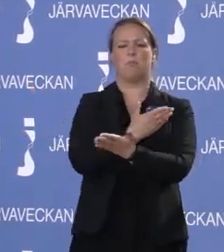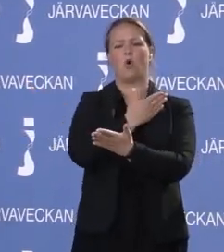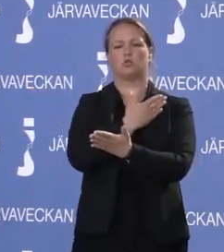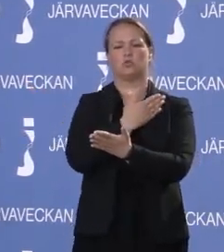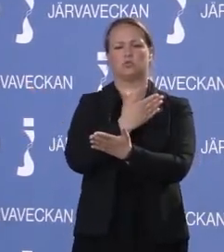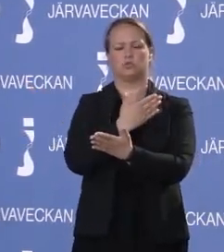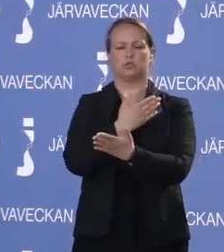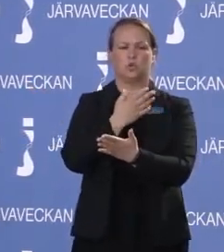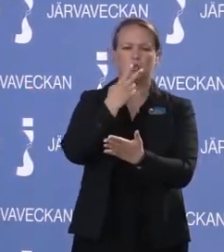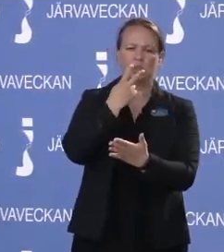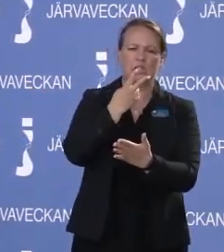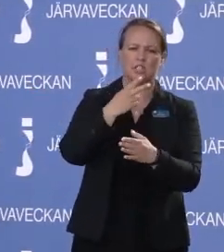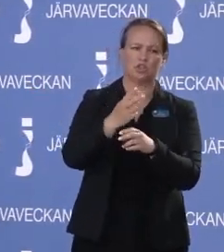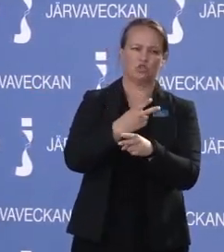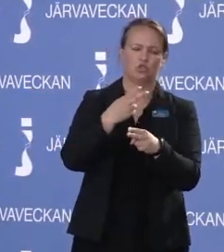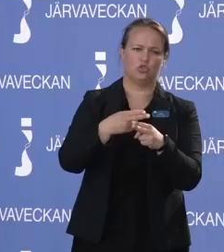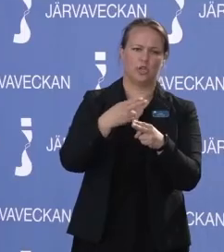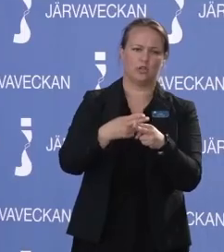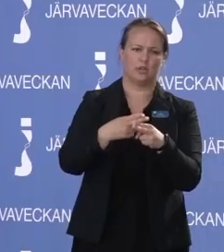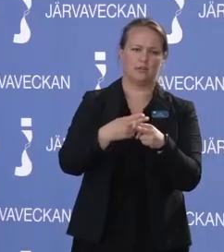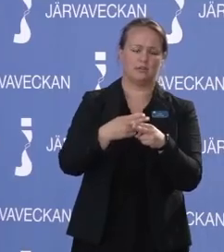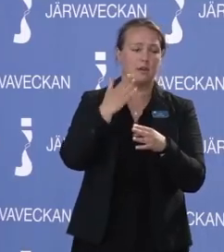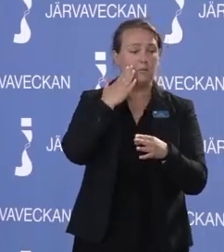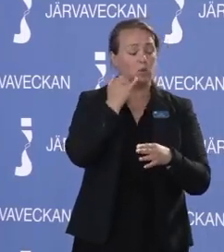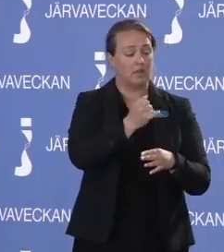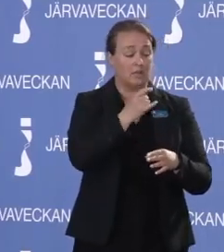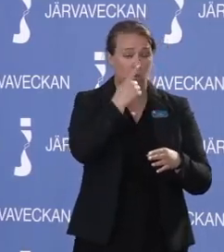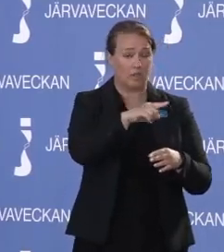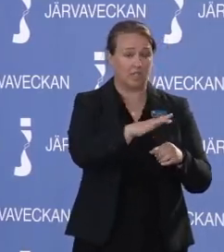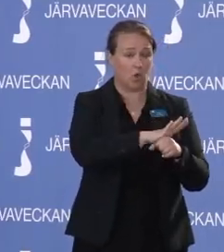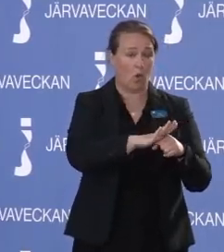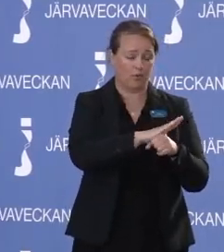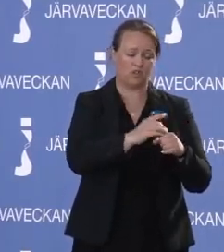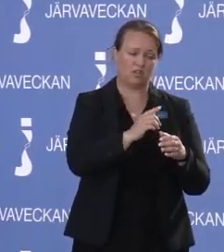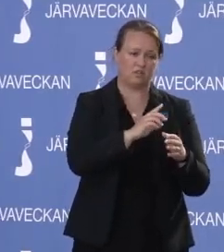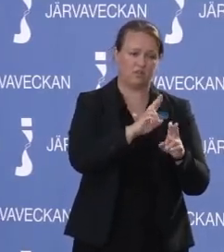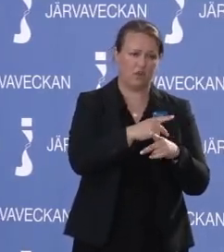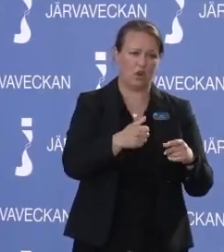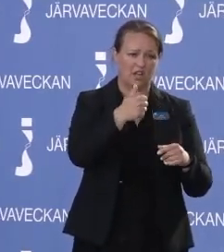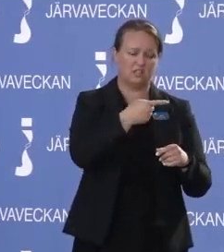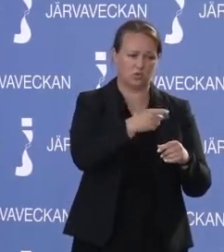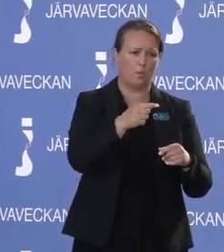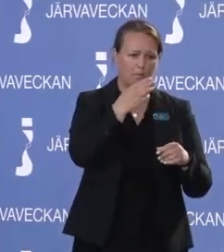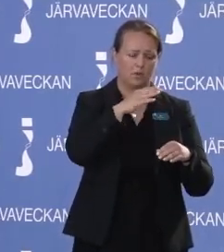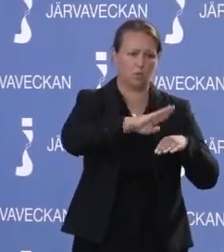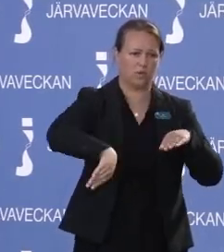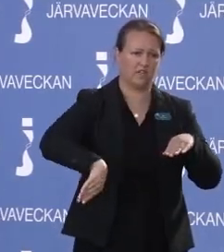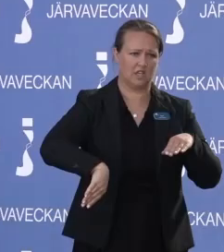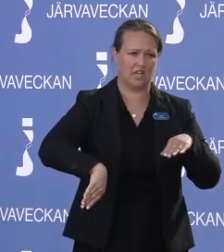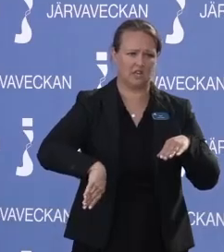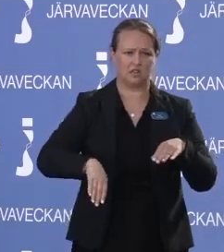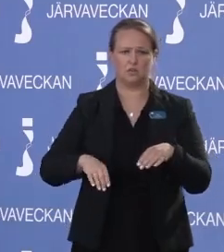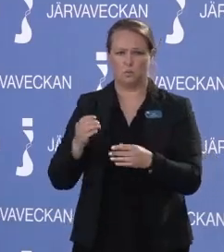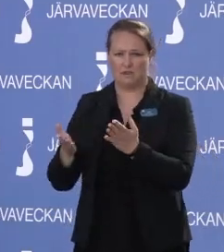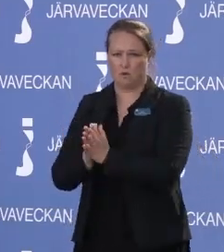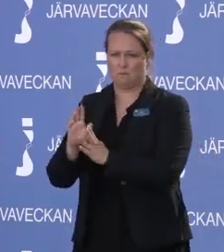i utsatta områden gör det ofta i en större utsträckning än allmänheten. Och när vi gräver lite i varför man